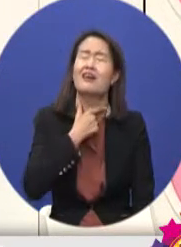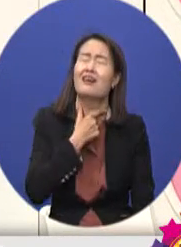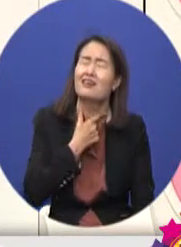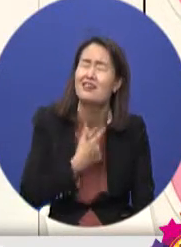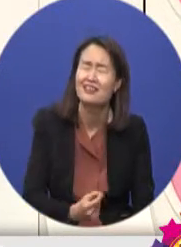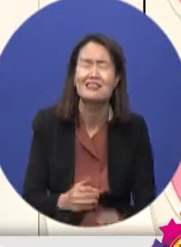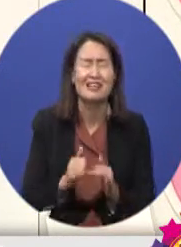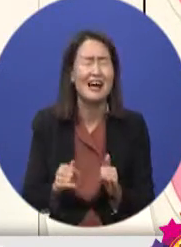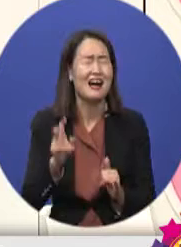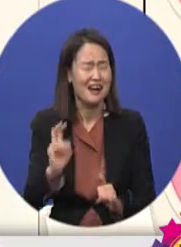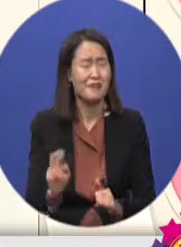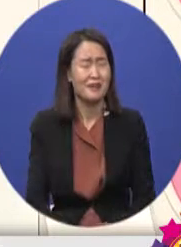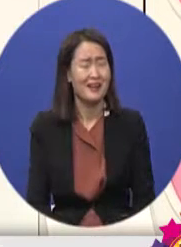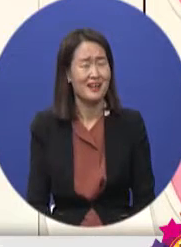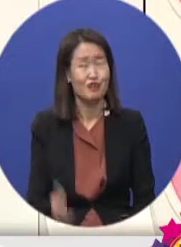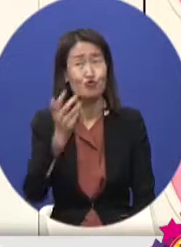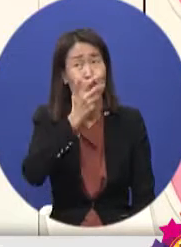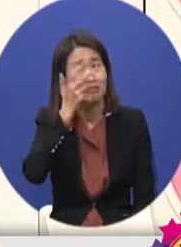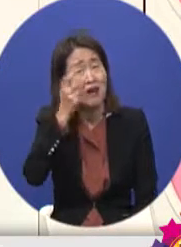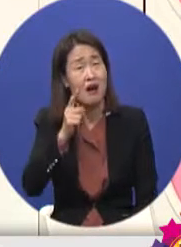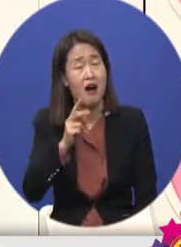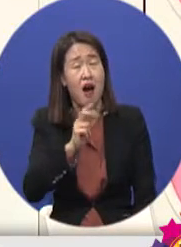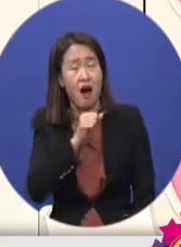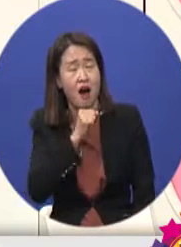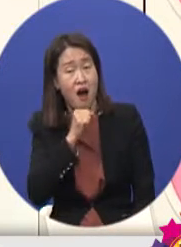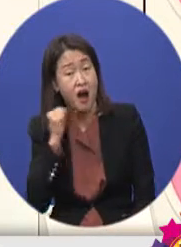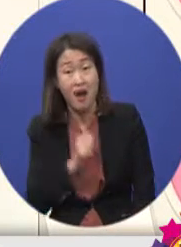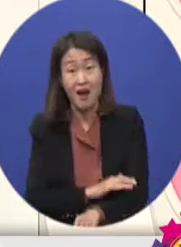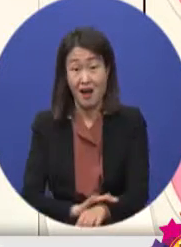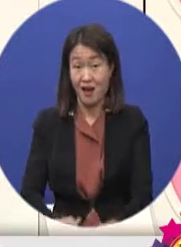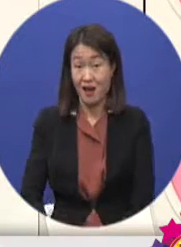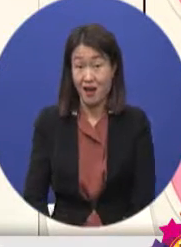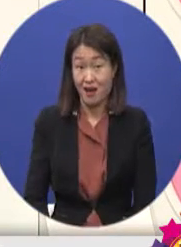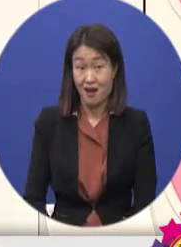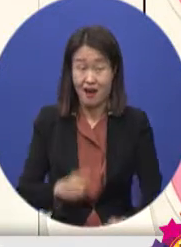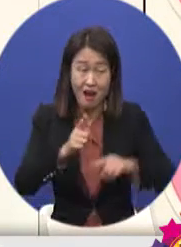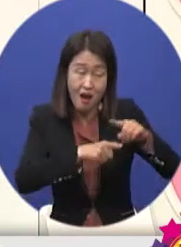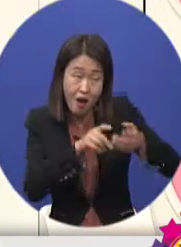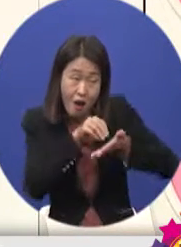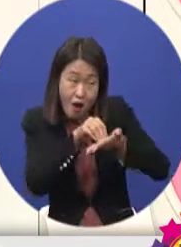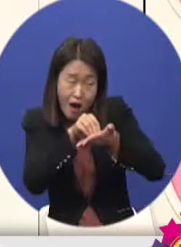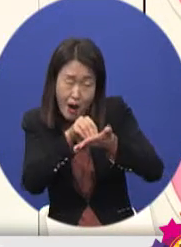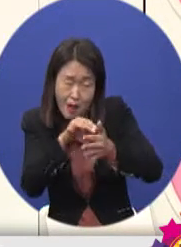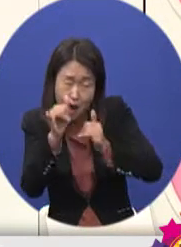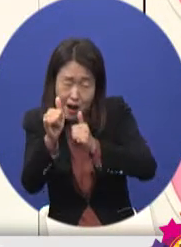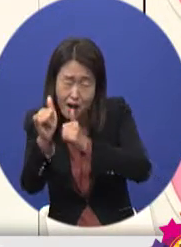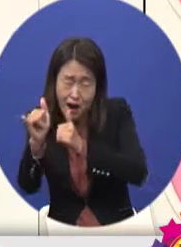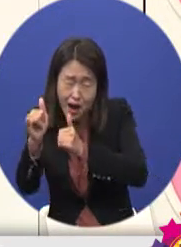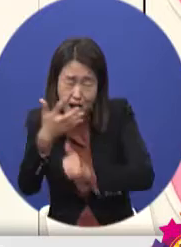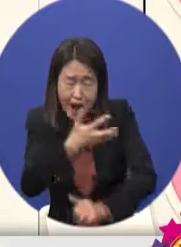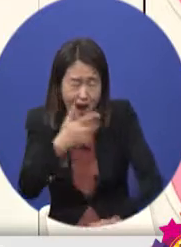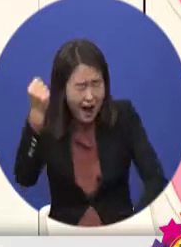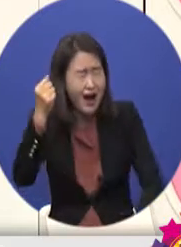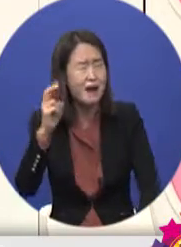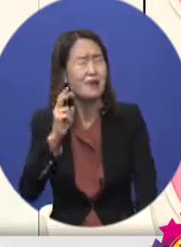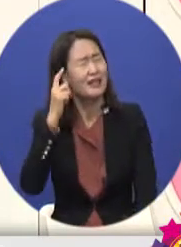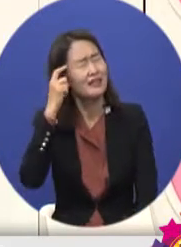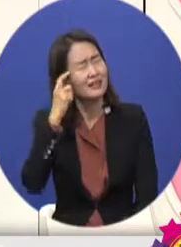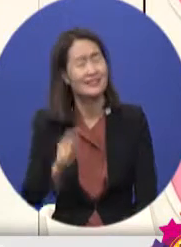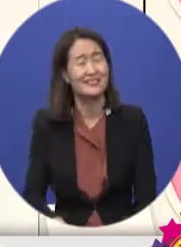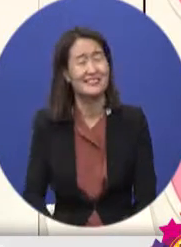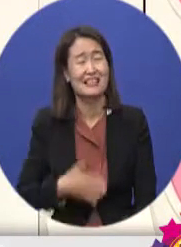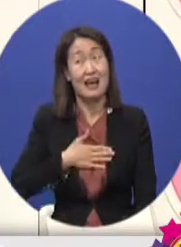지망생이셨다 싶어요. 진짜 노래 맛을 잘 내시고 콩쿨 대회 휩쓰셨을 거라는 그런 생각으로 노래